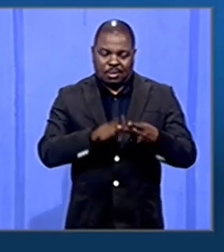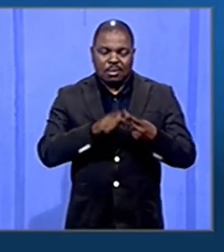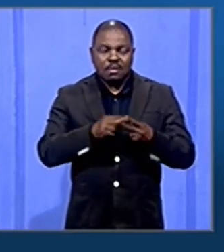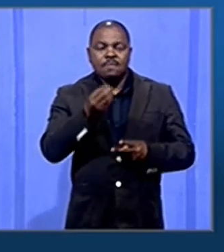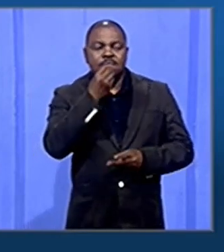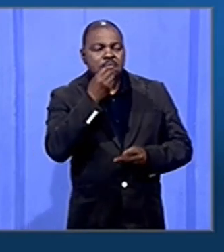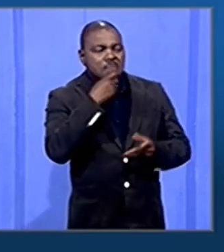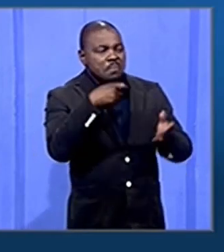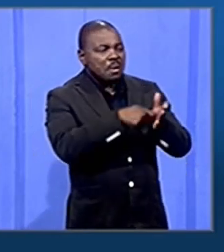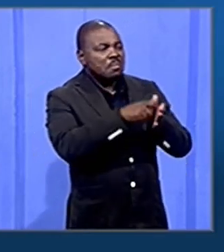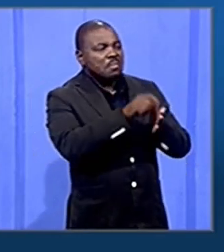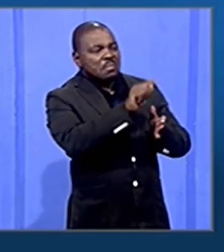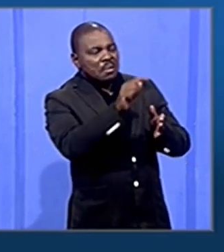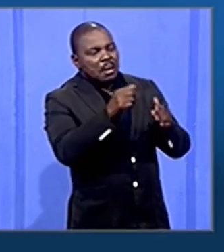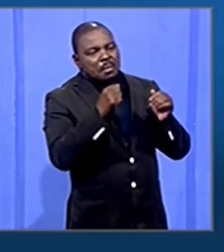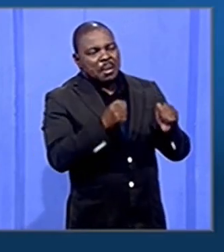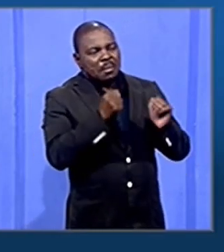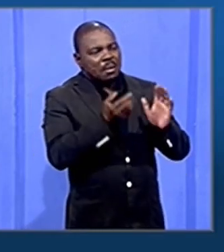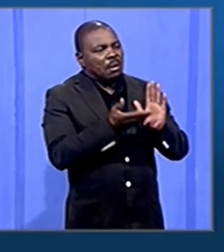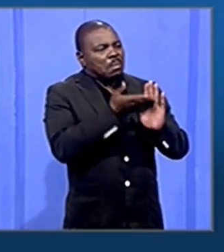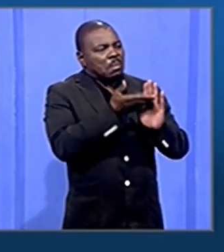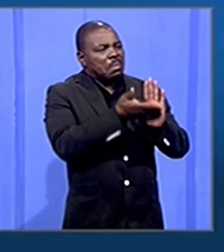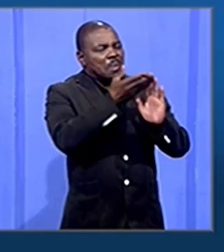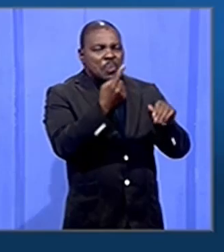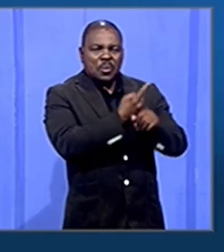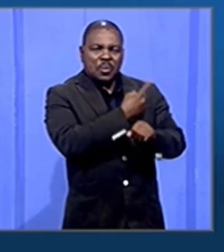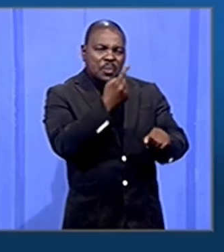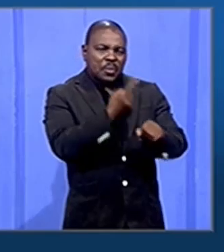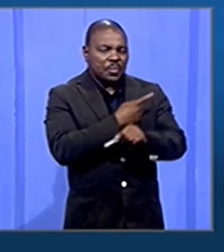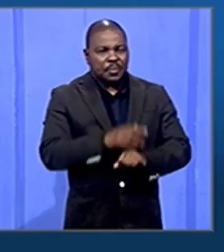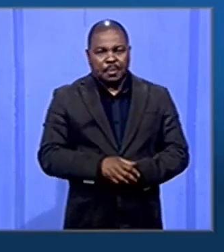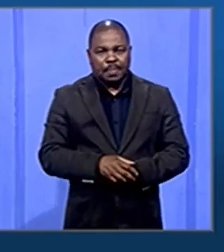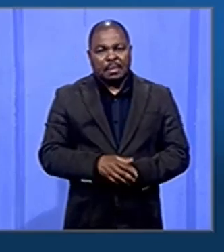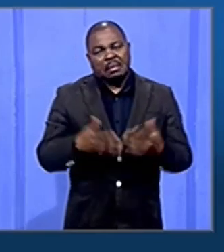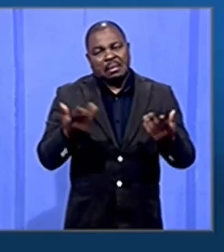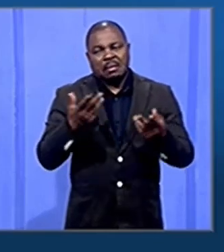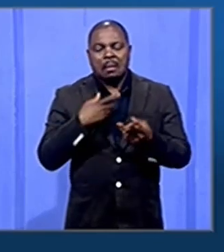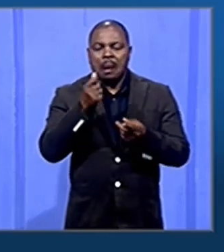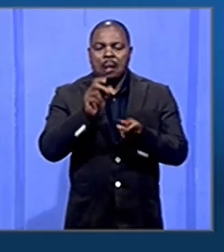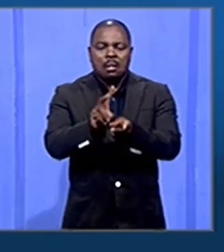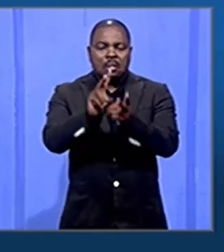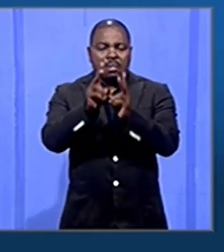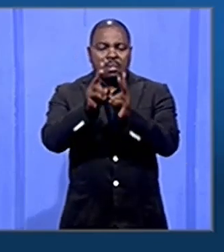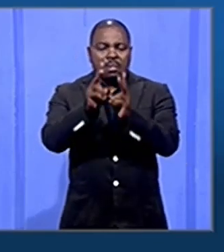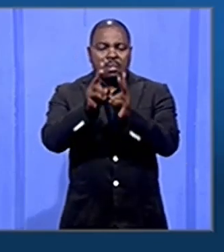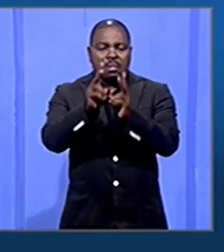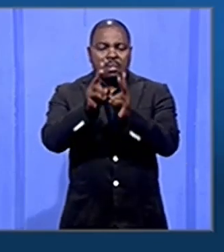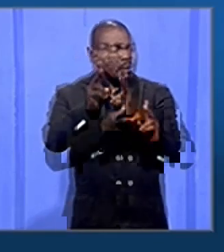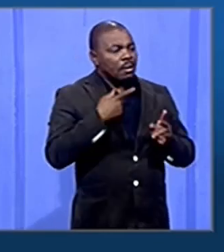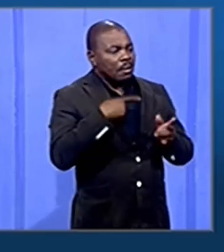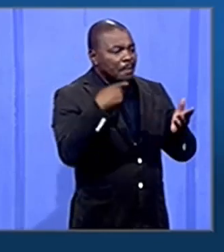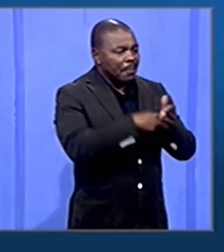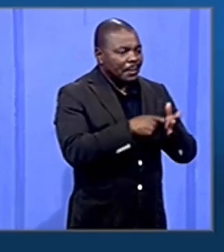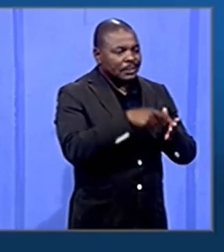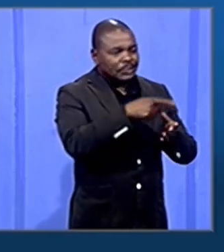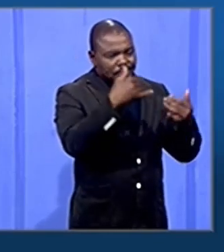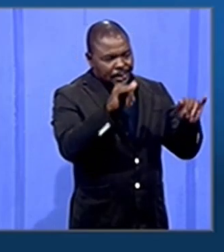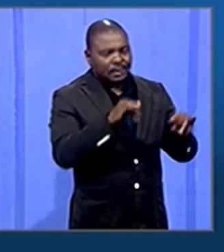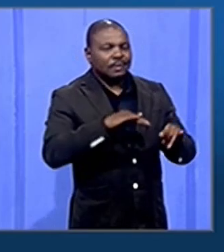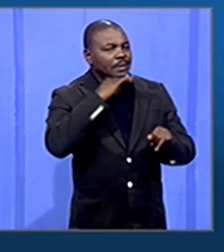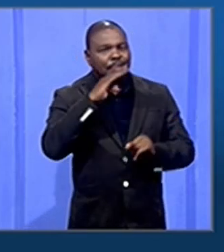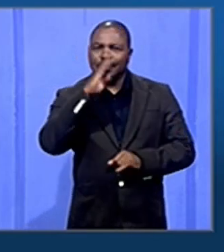dijo di dulela go namelela ka mehla. Le ge o adima mašeleng le dinyakwa tšeo o di